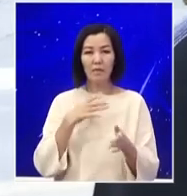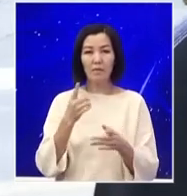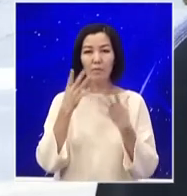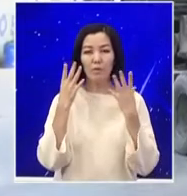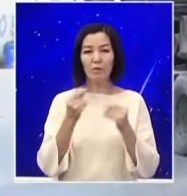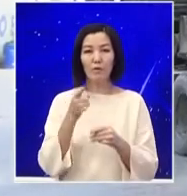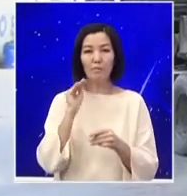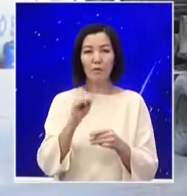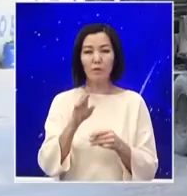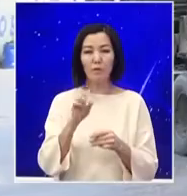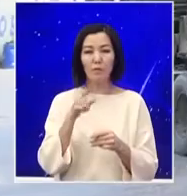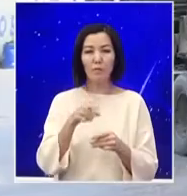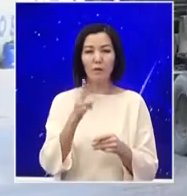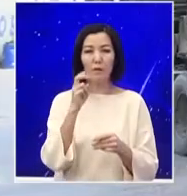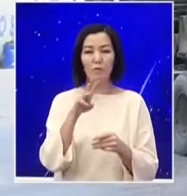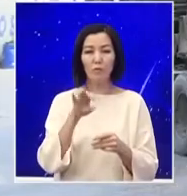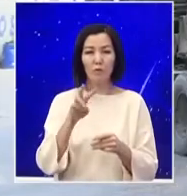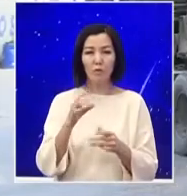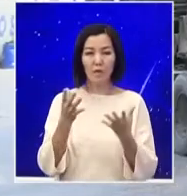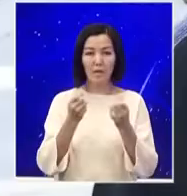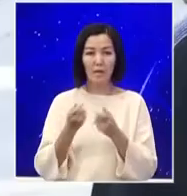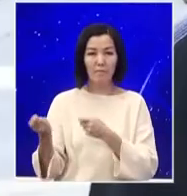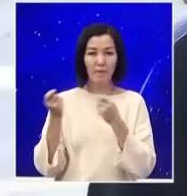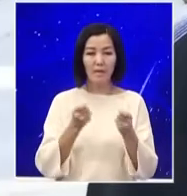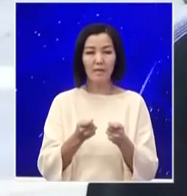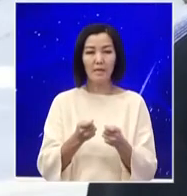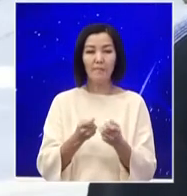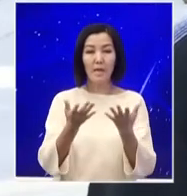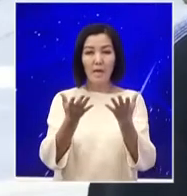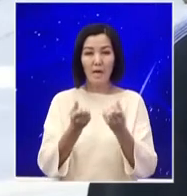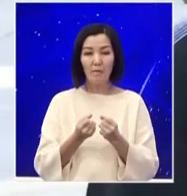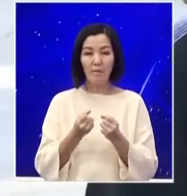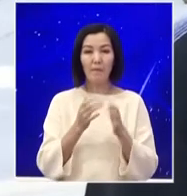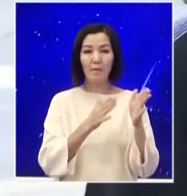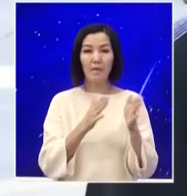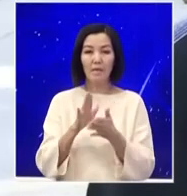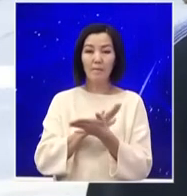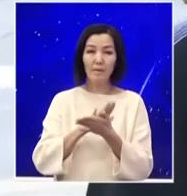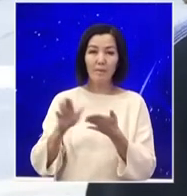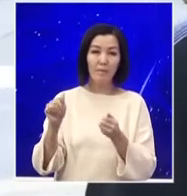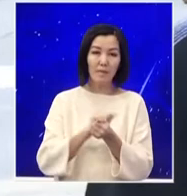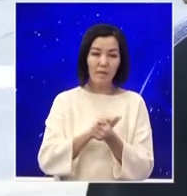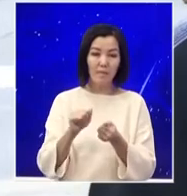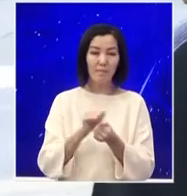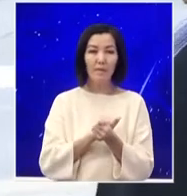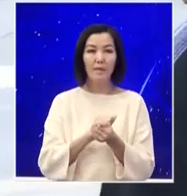бізге 1000 тонна, 1200 тоннаға дейін алып келеді. Соны біз қабылдап, өзіміз реттеп, кептіріп,